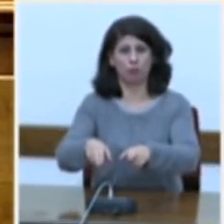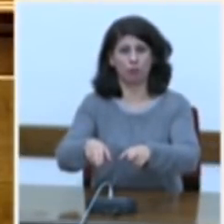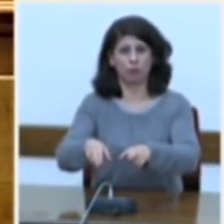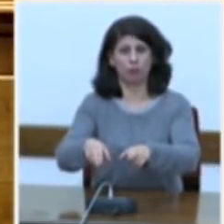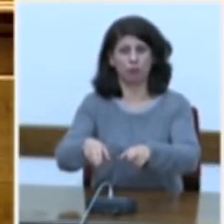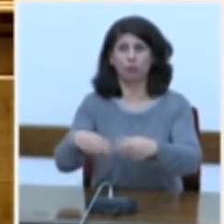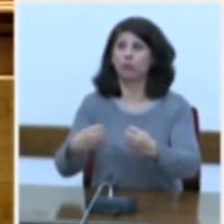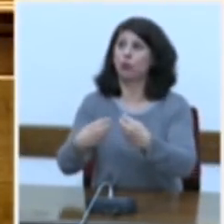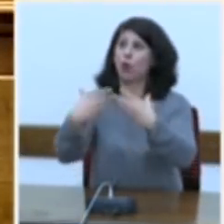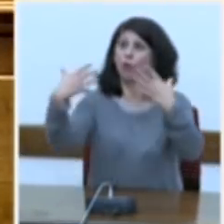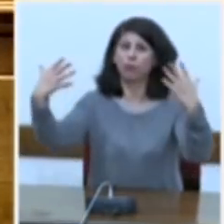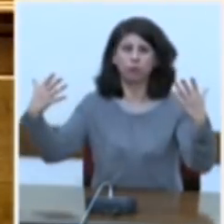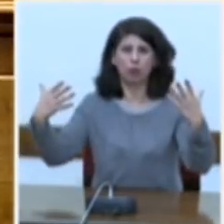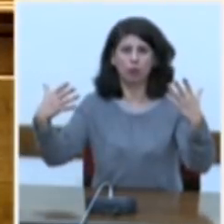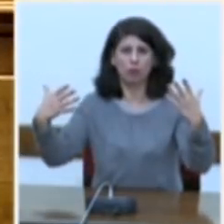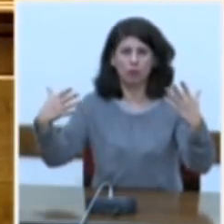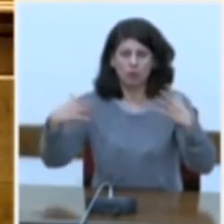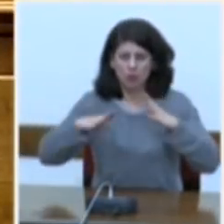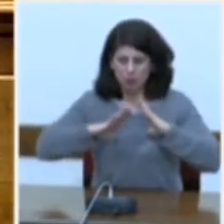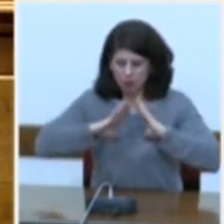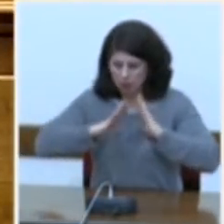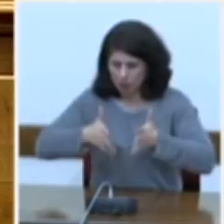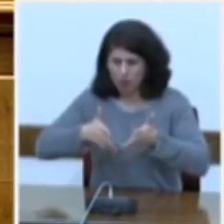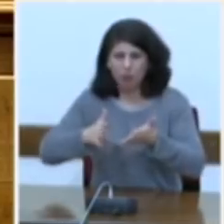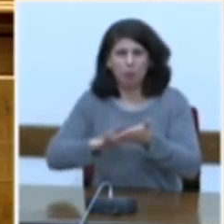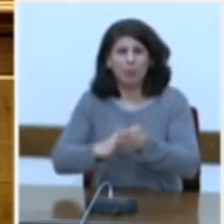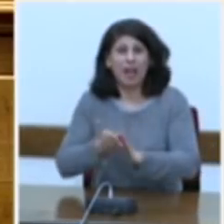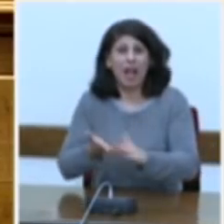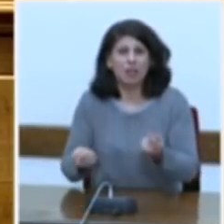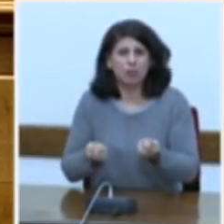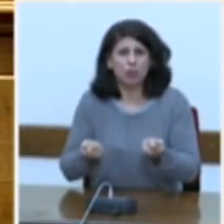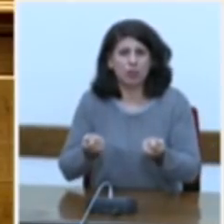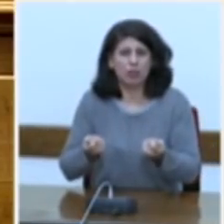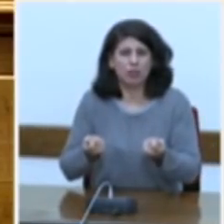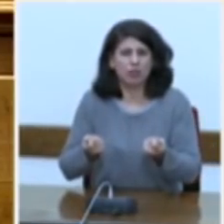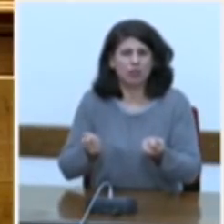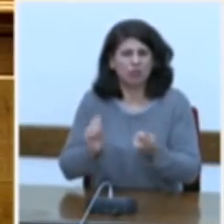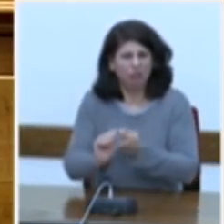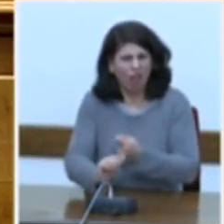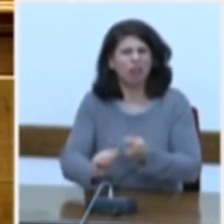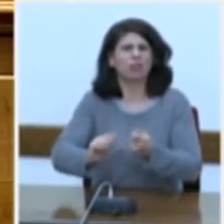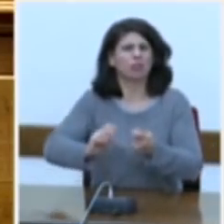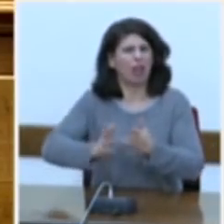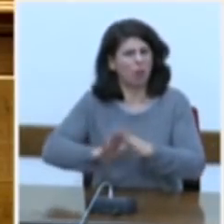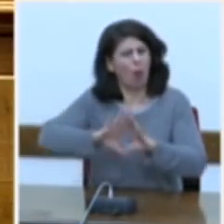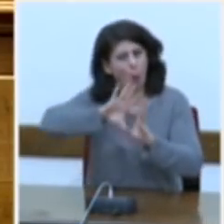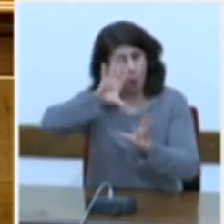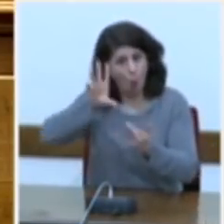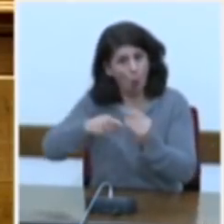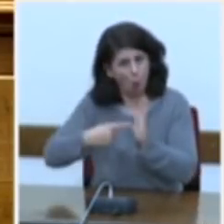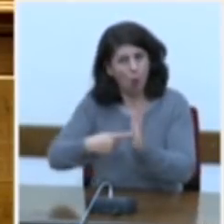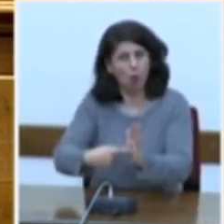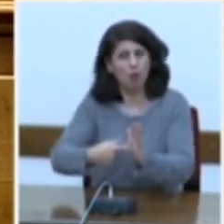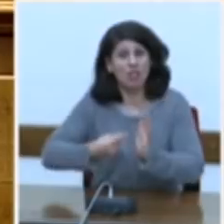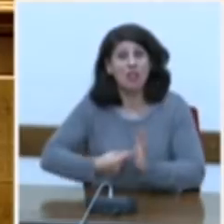φως από τρόπαιες πράξεις για να φτάσουν τελικά στη δικαιοσύνη οι ένοχοι, για να αναδειχθούν